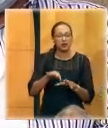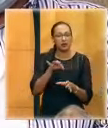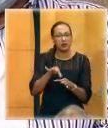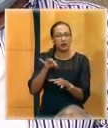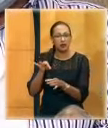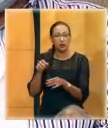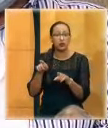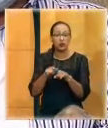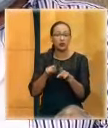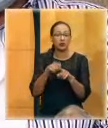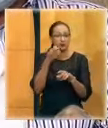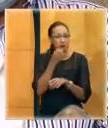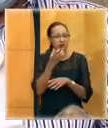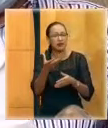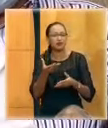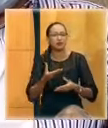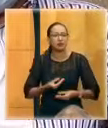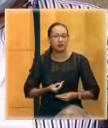particulier la bienvenue